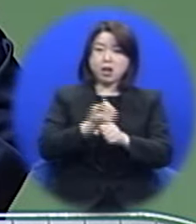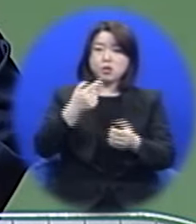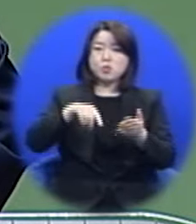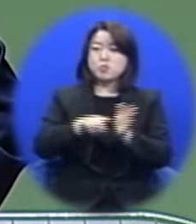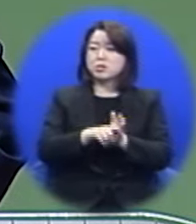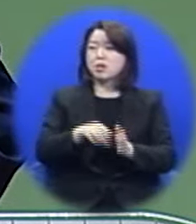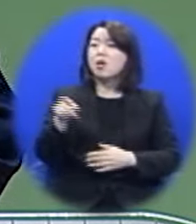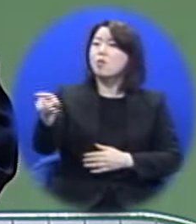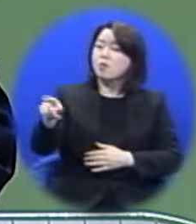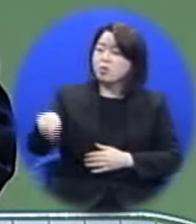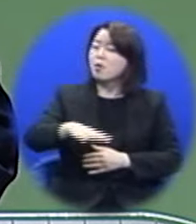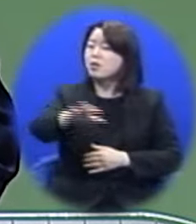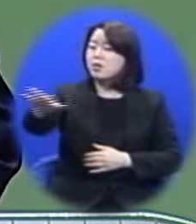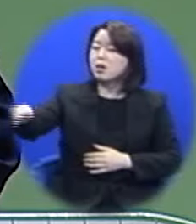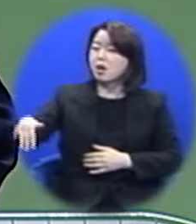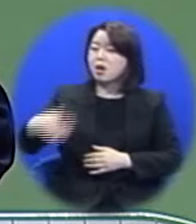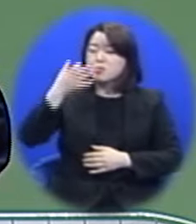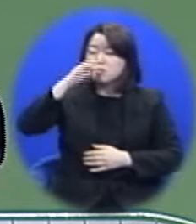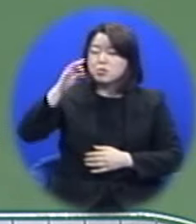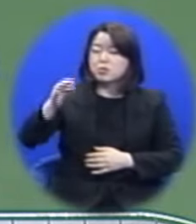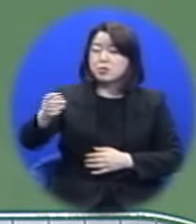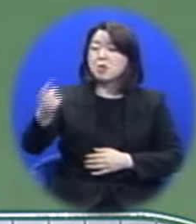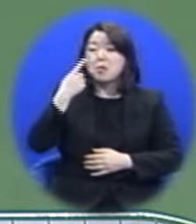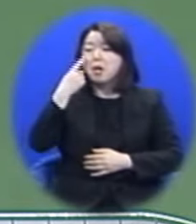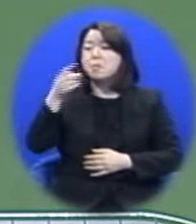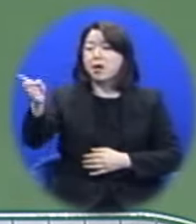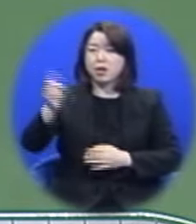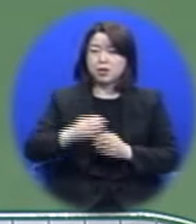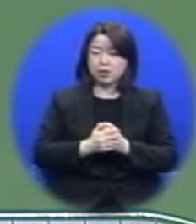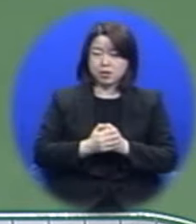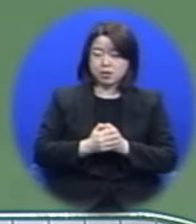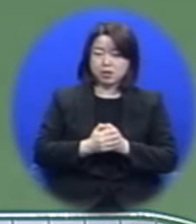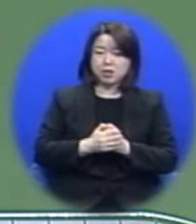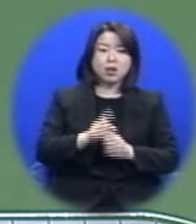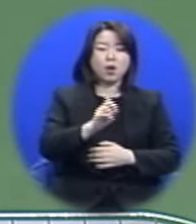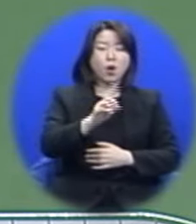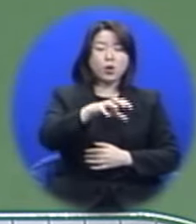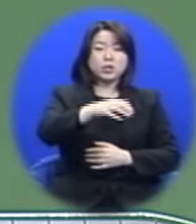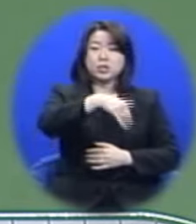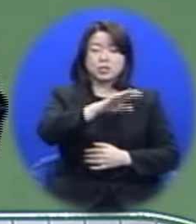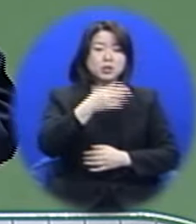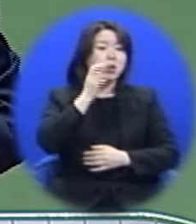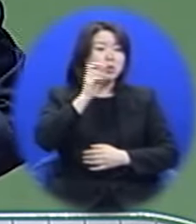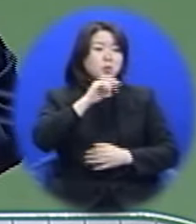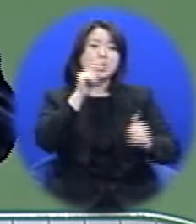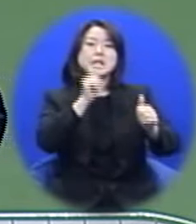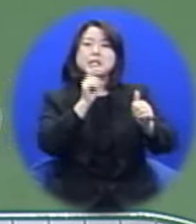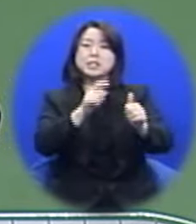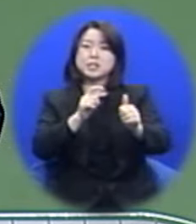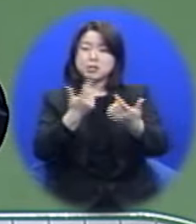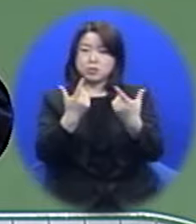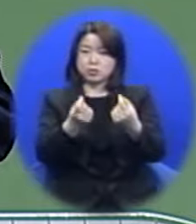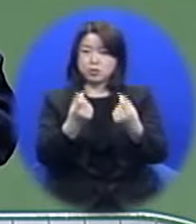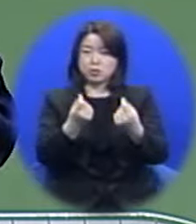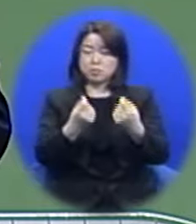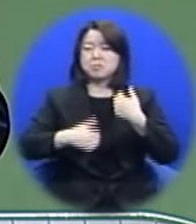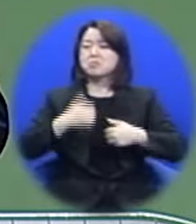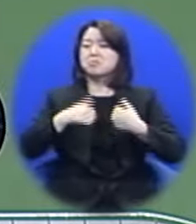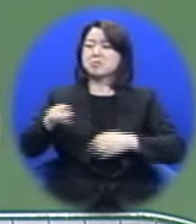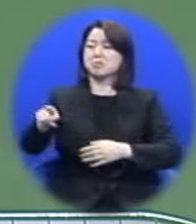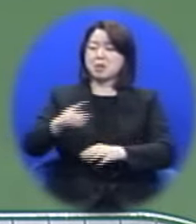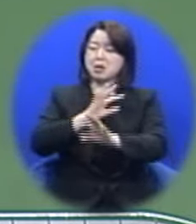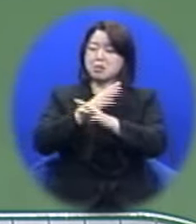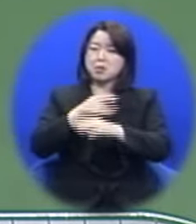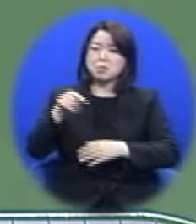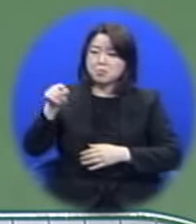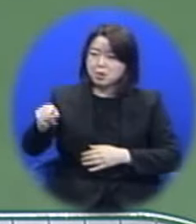불러봐, 노래 한번 불러봐, 우리가 어디 가서 노래시키는 것처럼. 그럴 때 그들은 그 일로 인해서